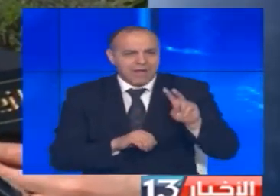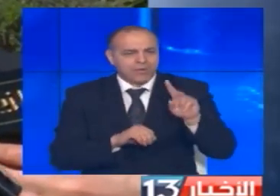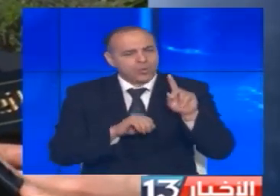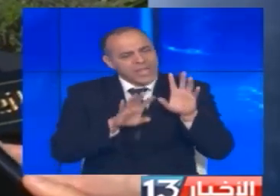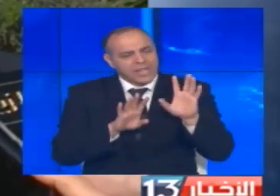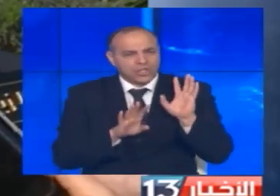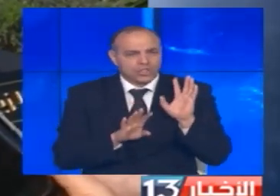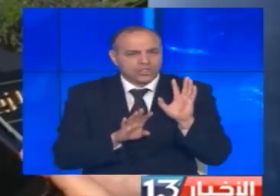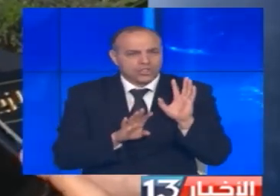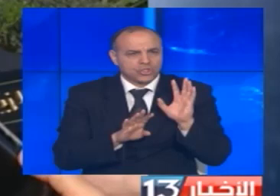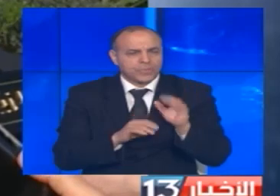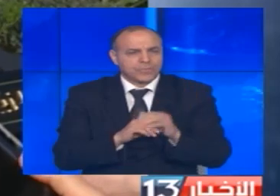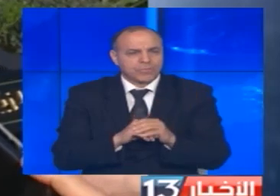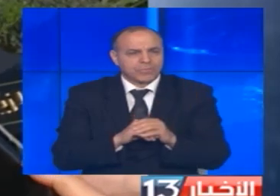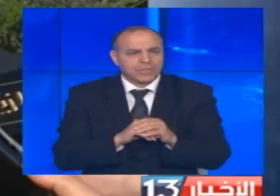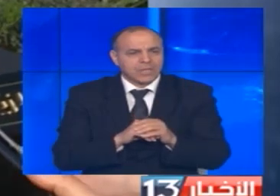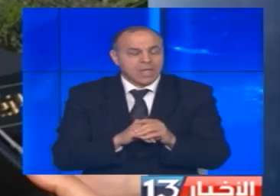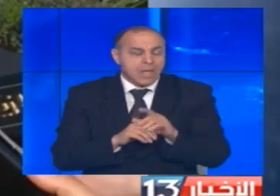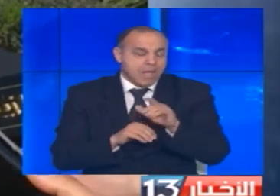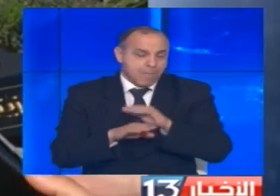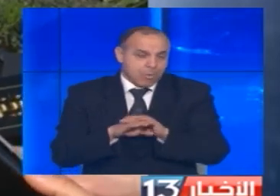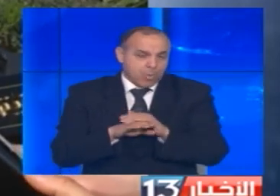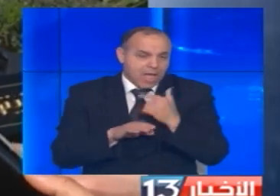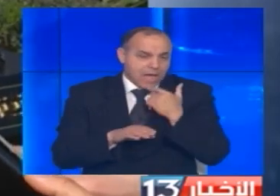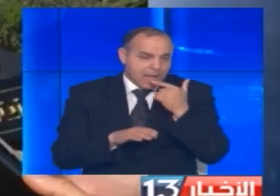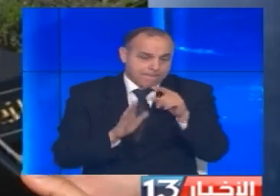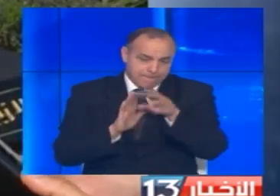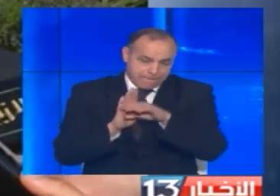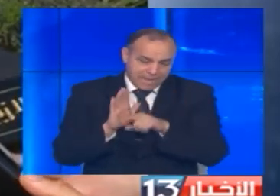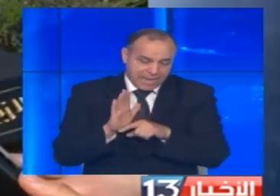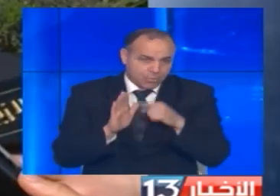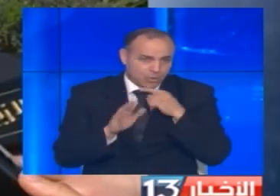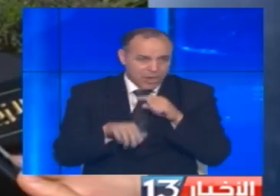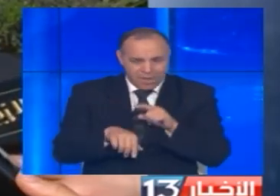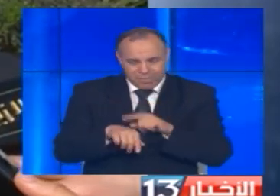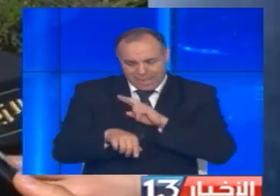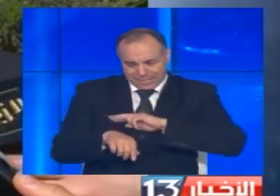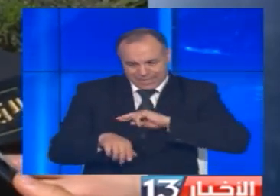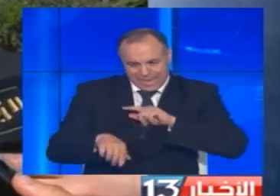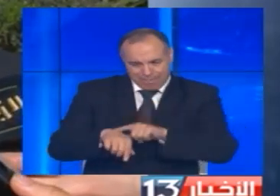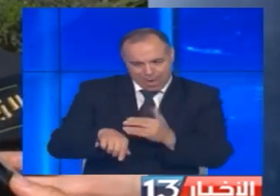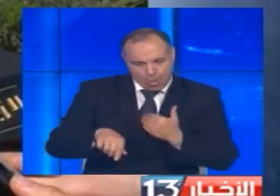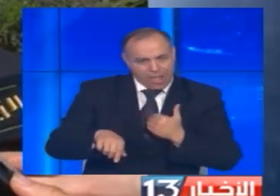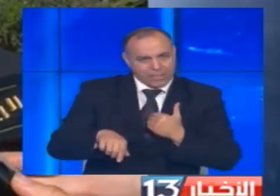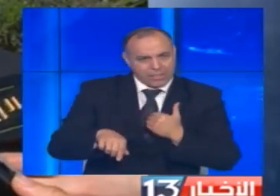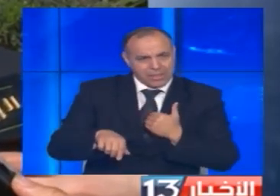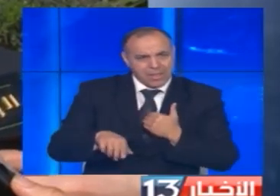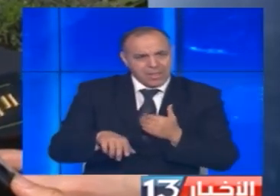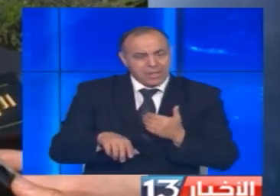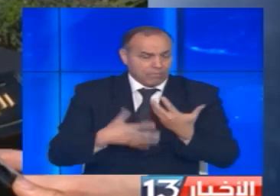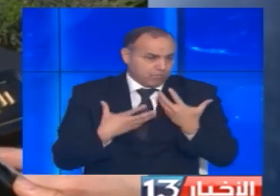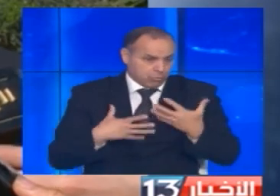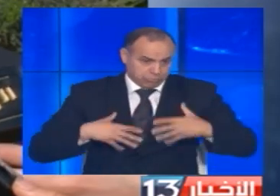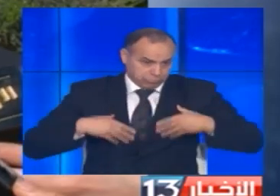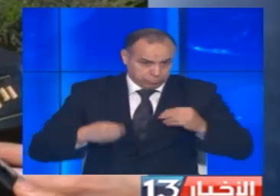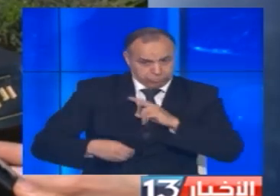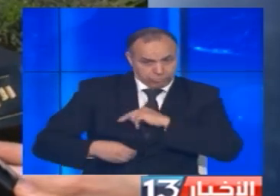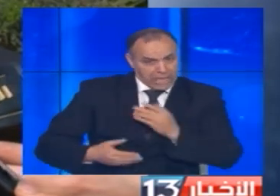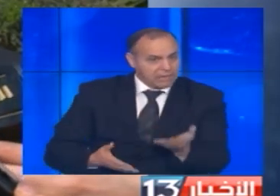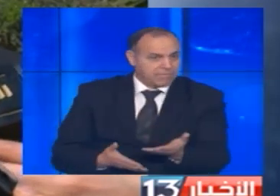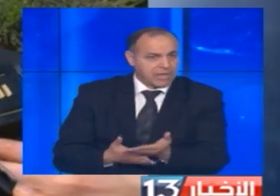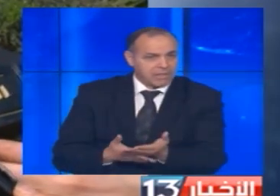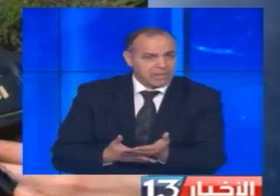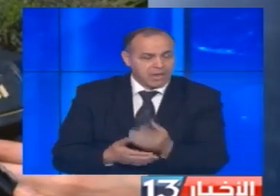2018، فماش تناقض في المسألة، لأنه نحن حتى برنامج التقاعد المبكر اللي عملناه هو استباق للناس اللي باش تخرج في التقاعد المبكر عن